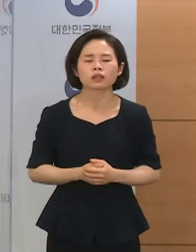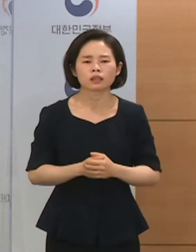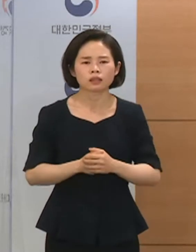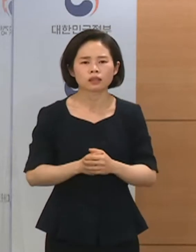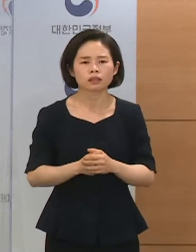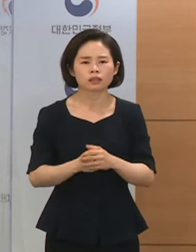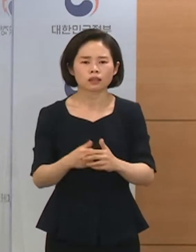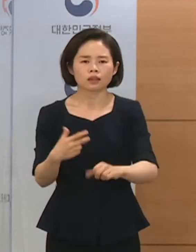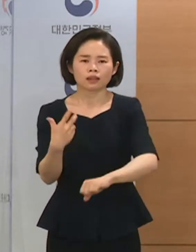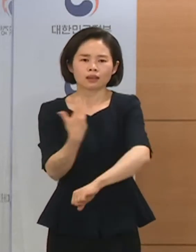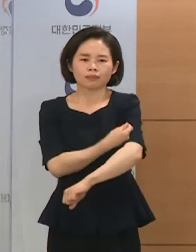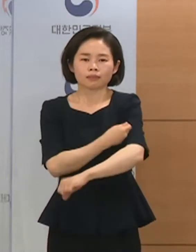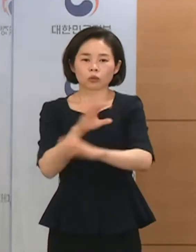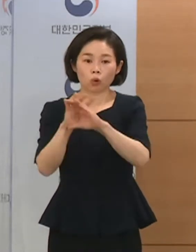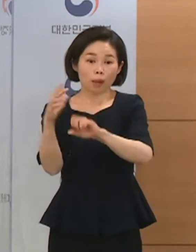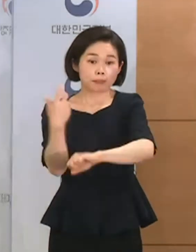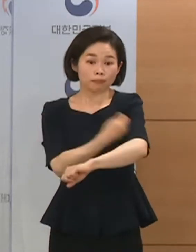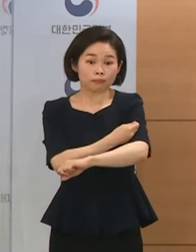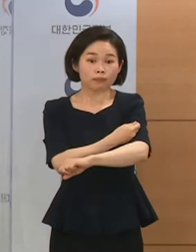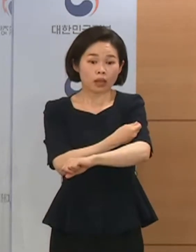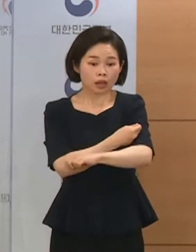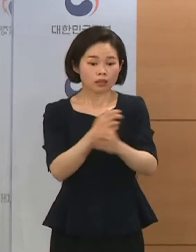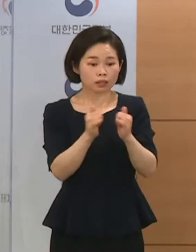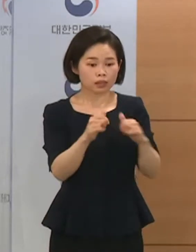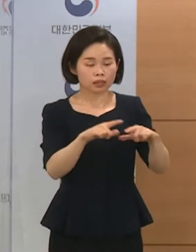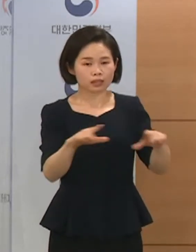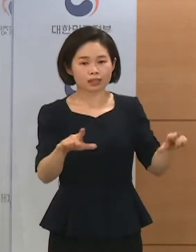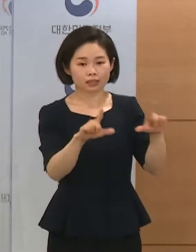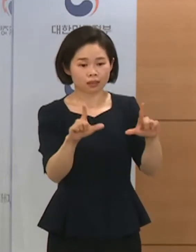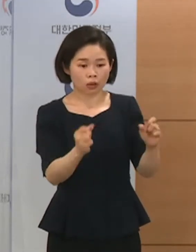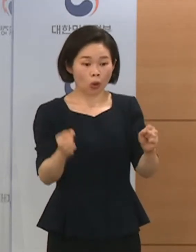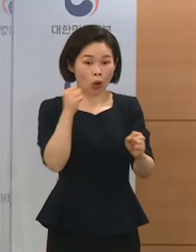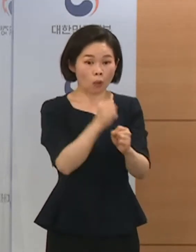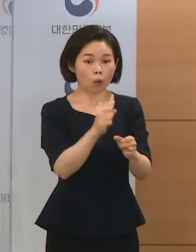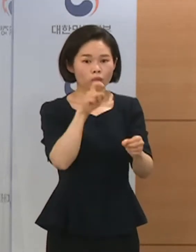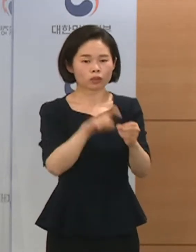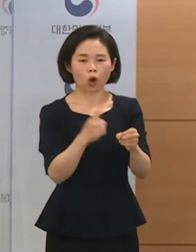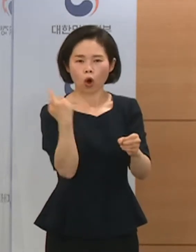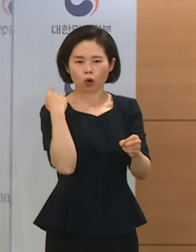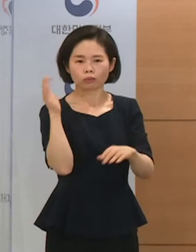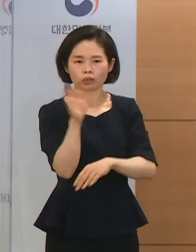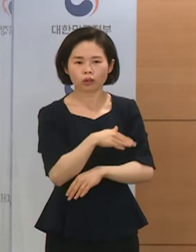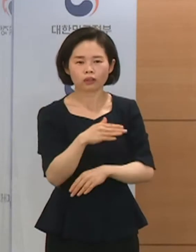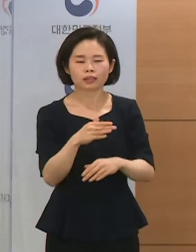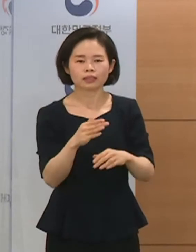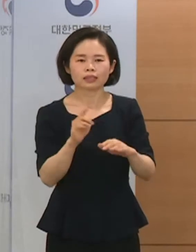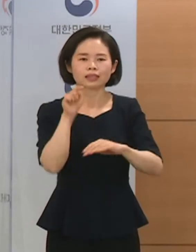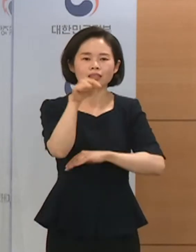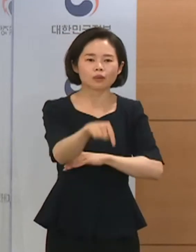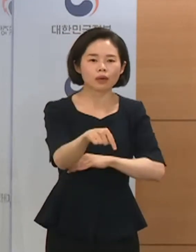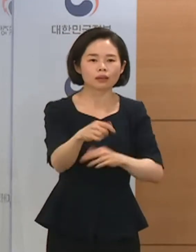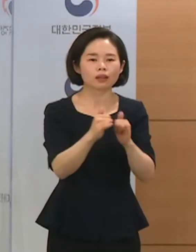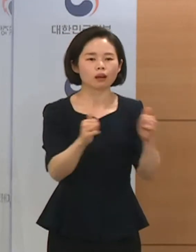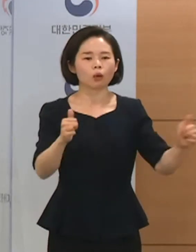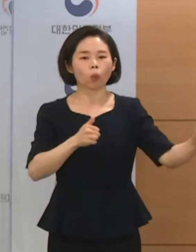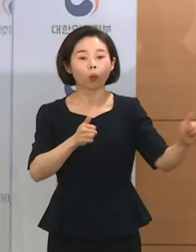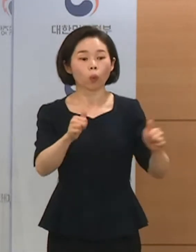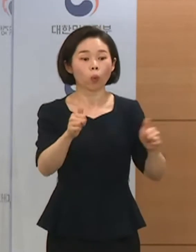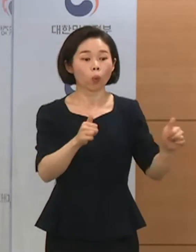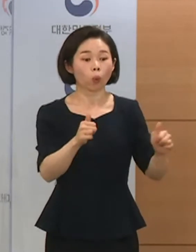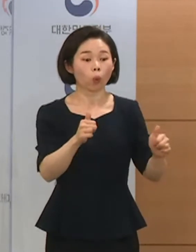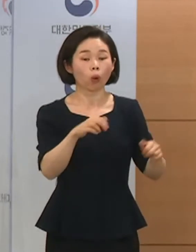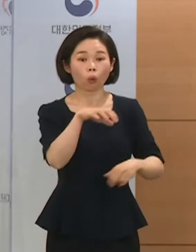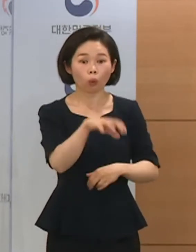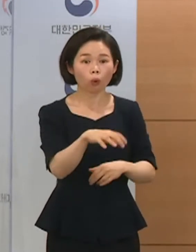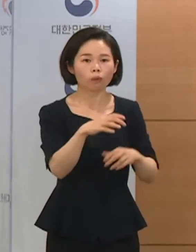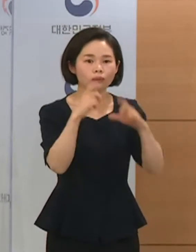예방접종을 마치신 분들의 일상회복을 지원하기 위해 어제부터 실외 마스크 착용 의무가